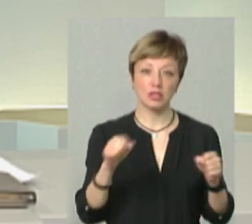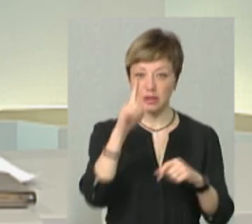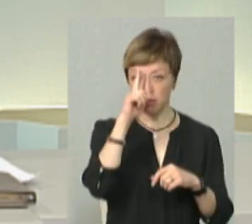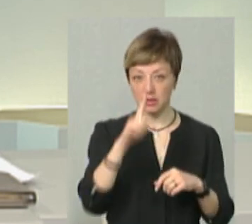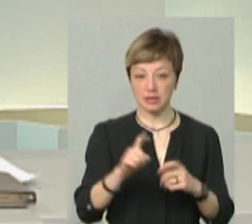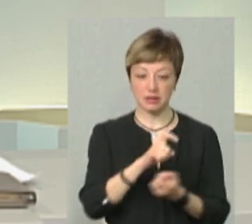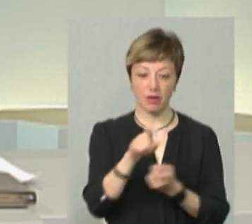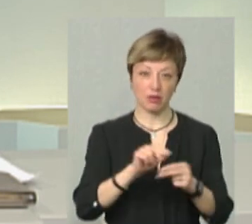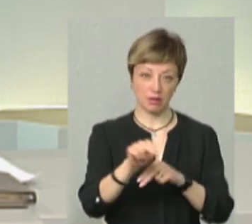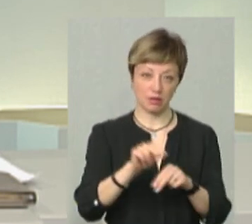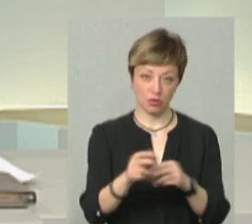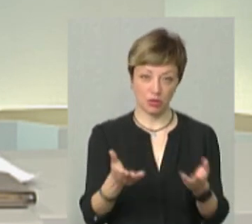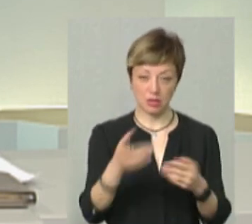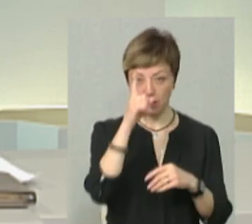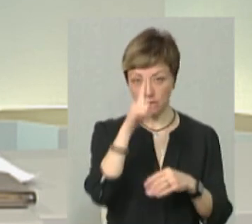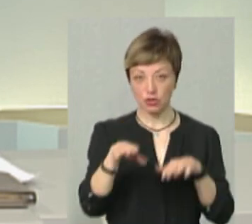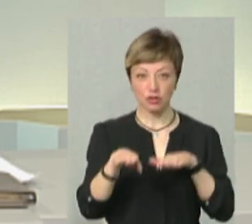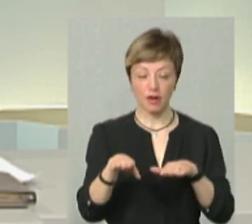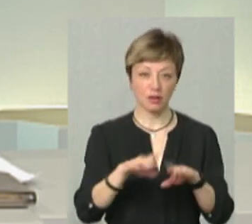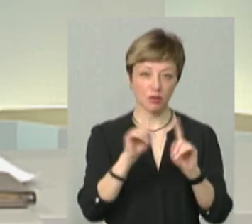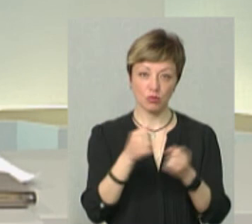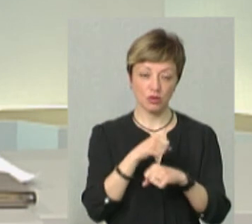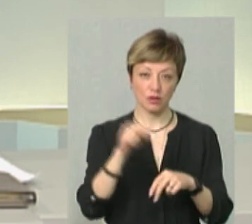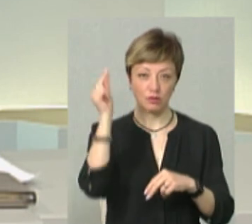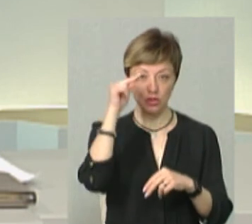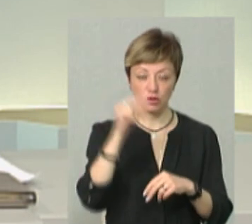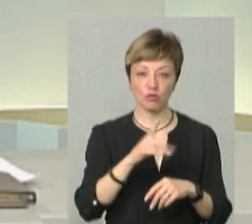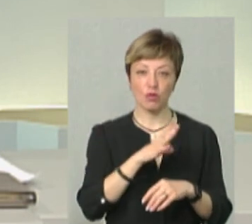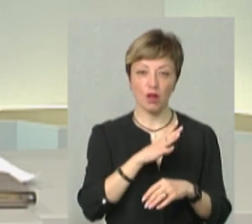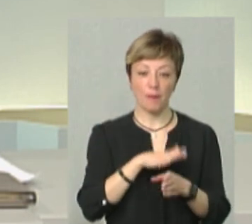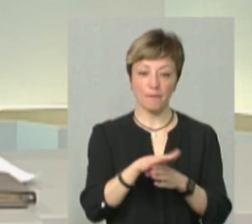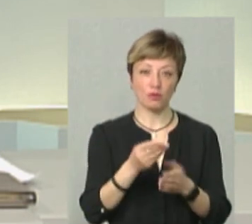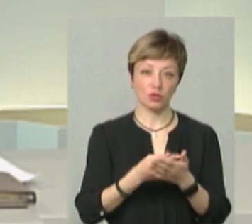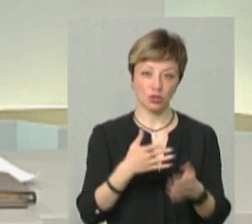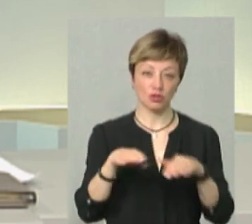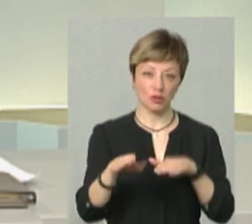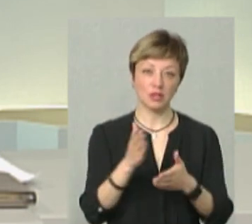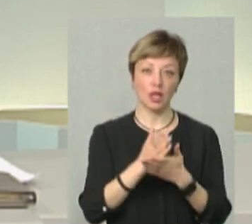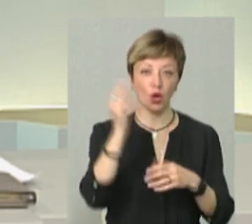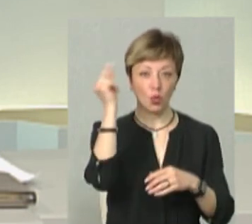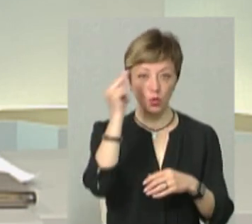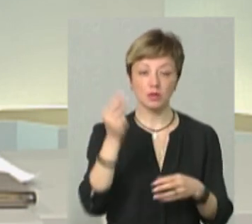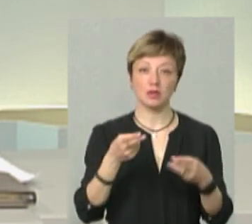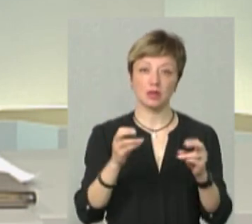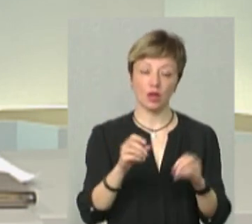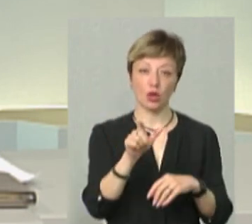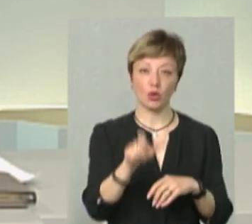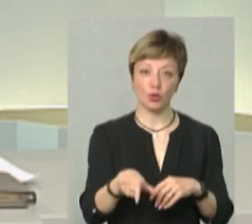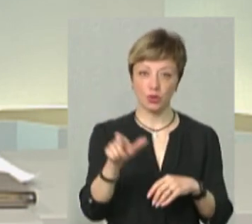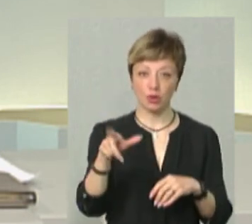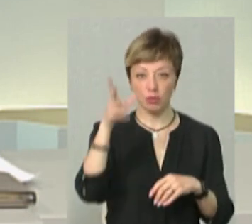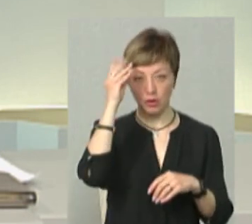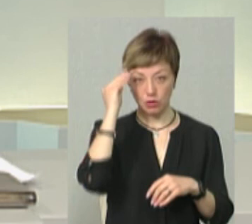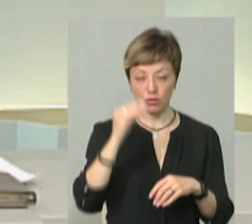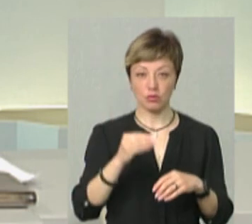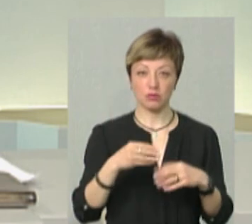місяць зварника навчити. За місяць швачку не можна навчити для того, щоб вона була повноцінною швачкою. Є курси, де люди